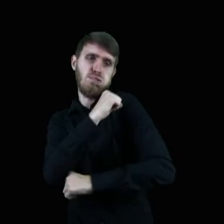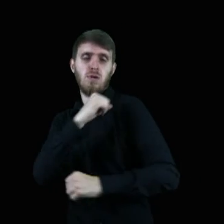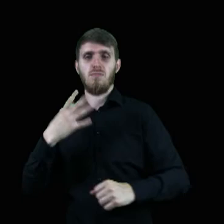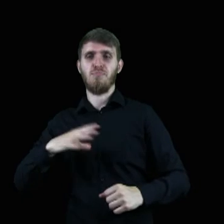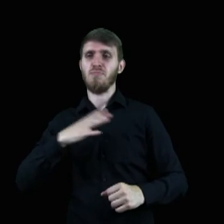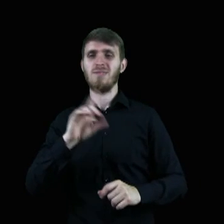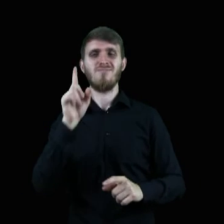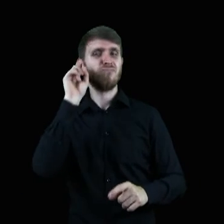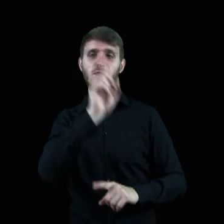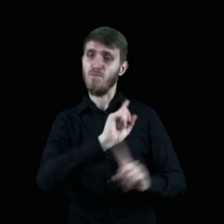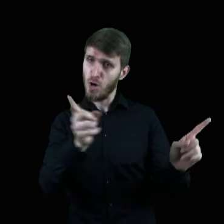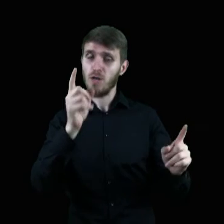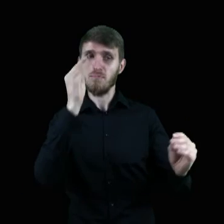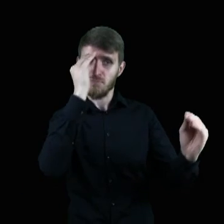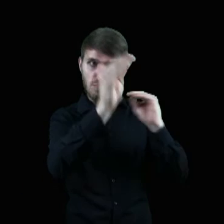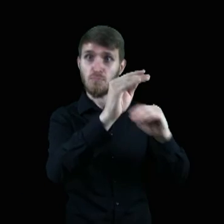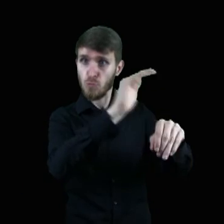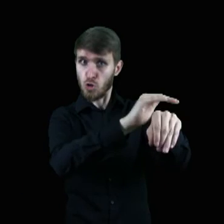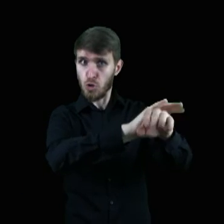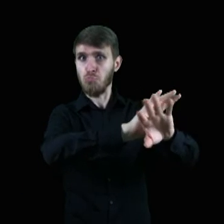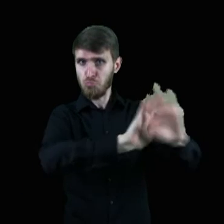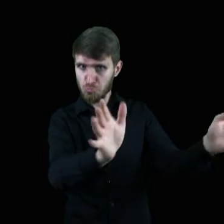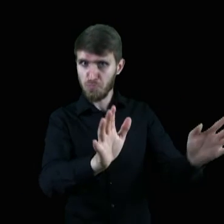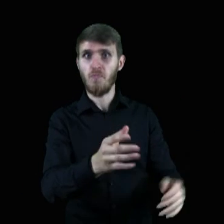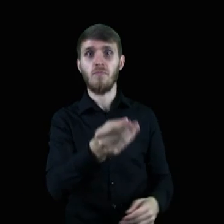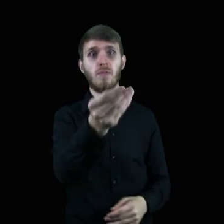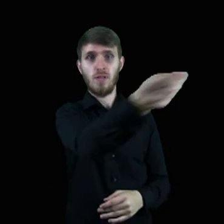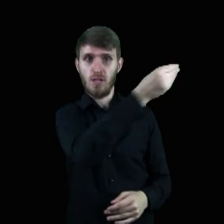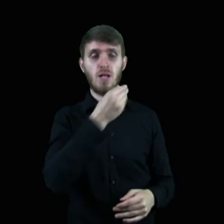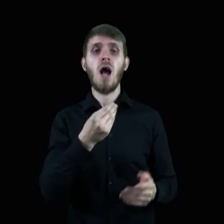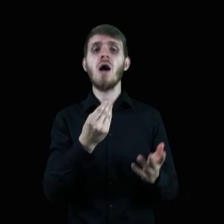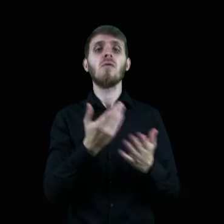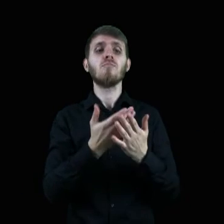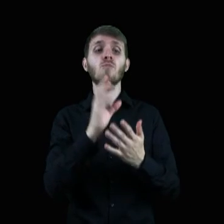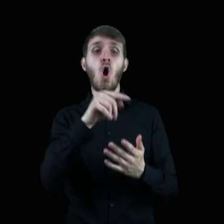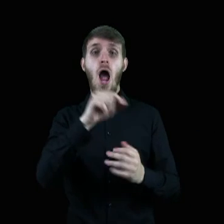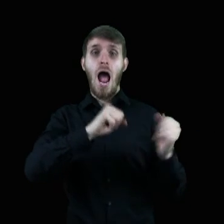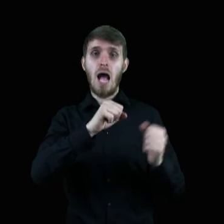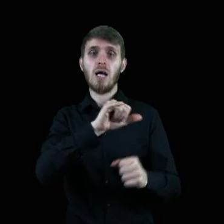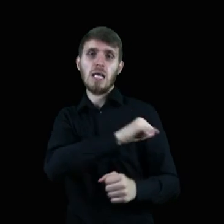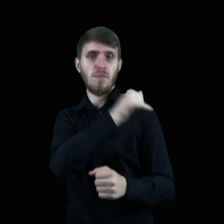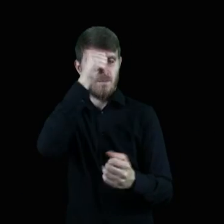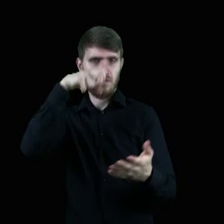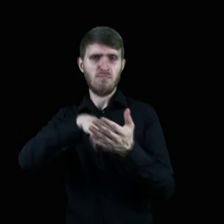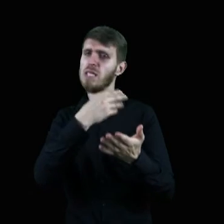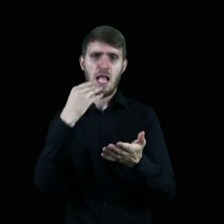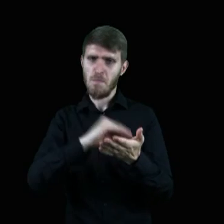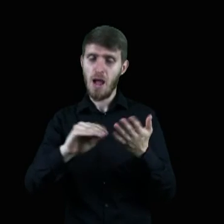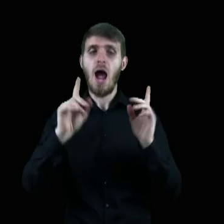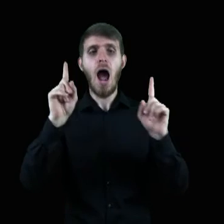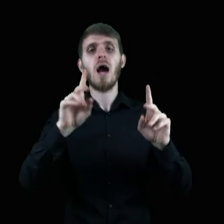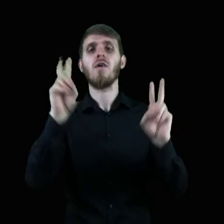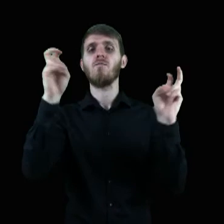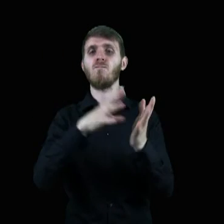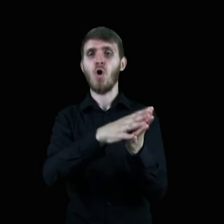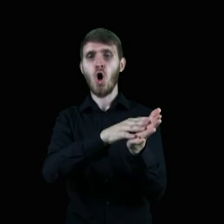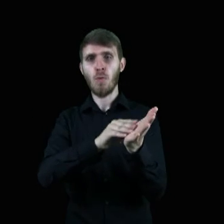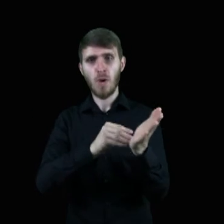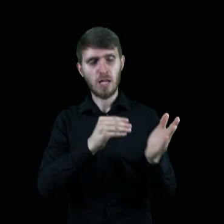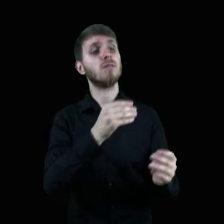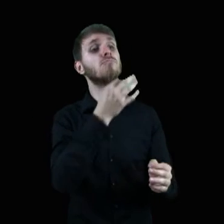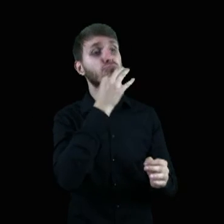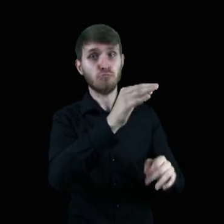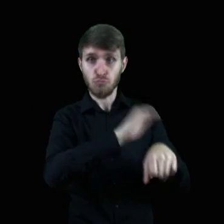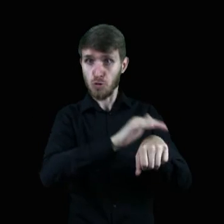wyrazi odpowiednią zgodę, podpisując odpowiednią umowę. W każdym razie, ponieważ te akcje nie są imienne, może wziąć